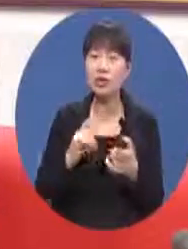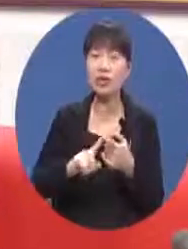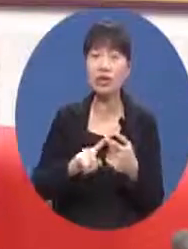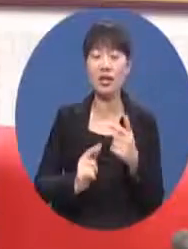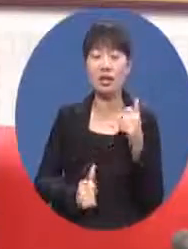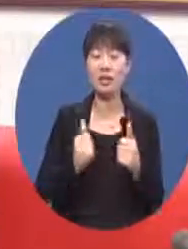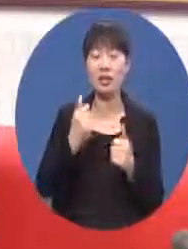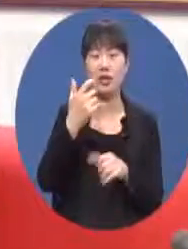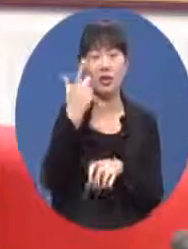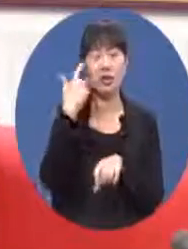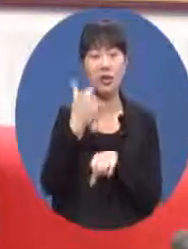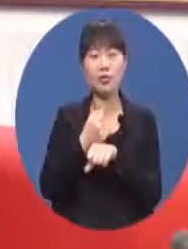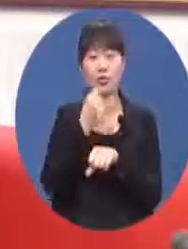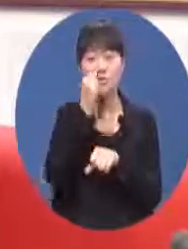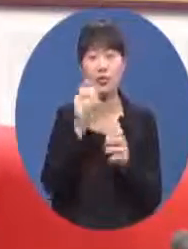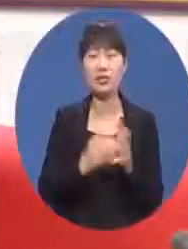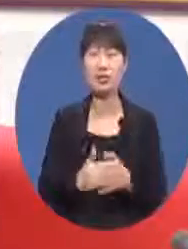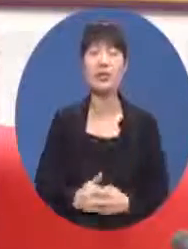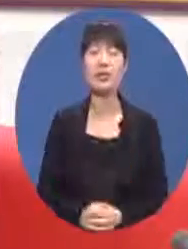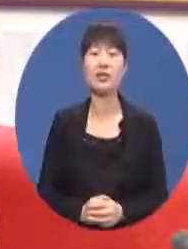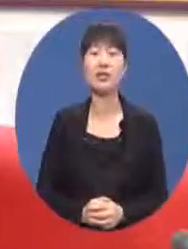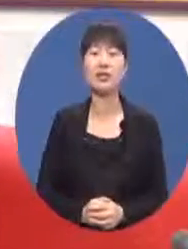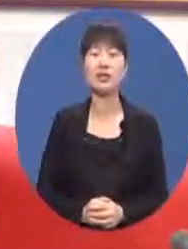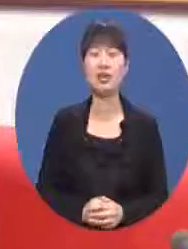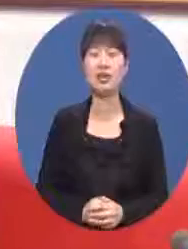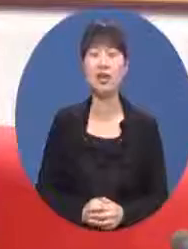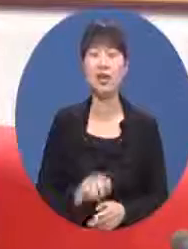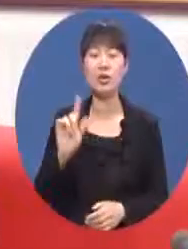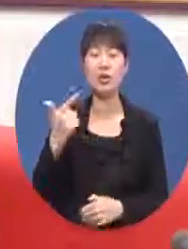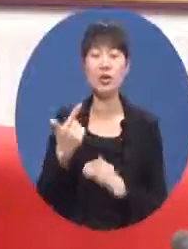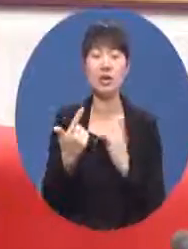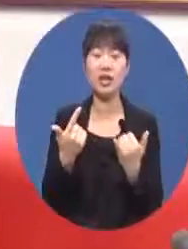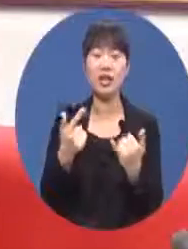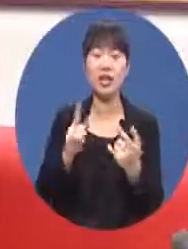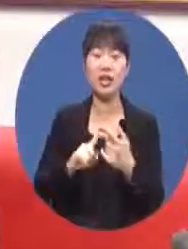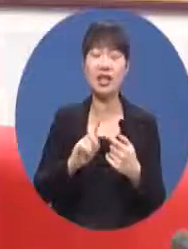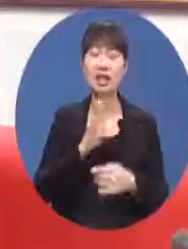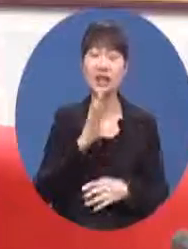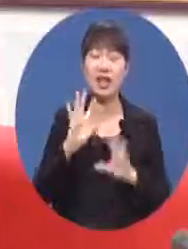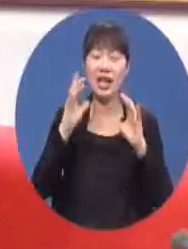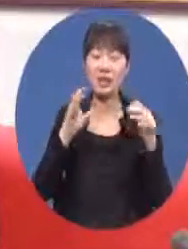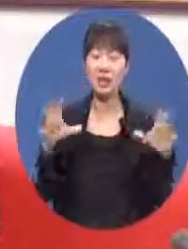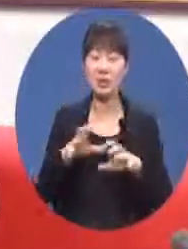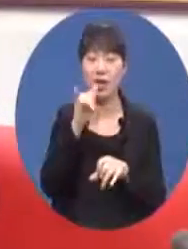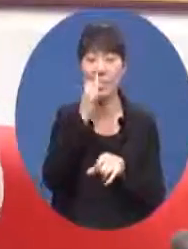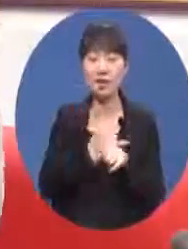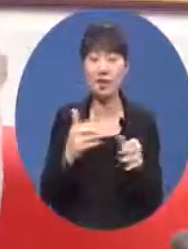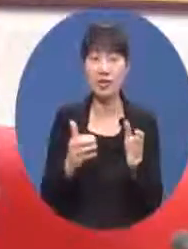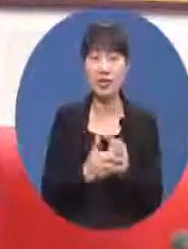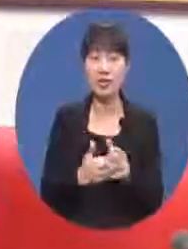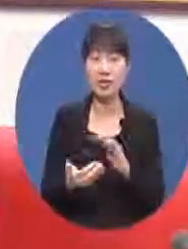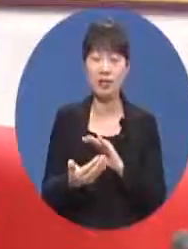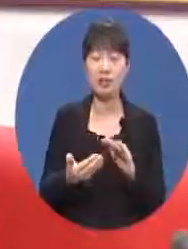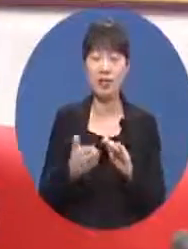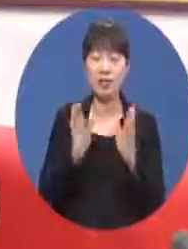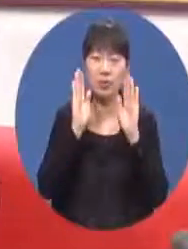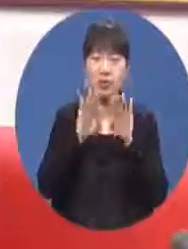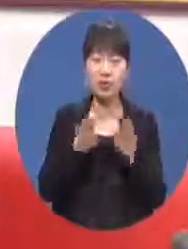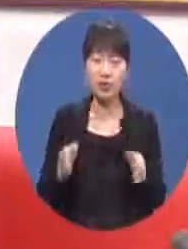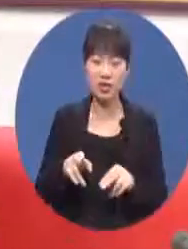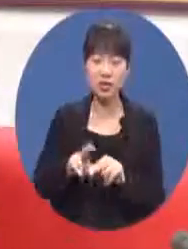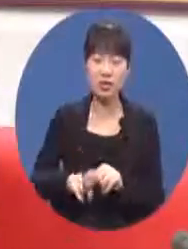실험한 연구가 있어요. 네. 미국에서 한 600명 정도 되는 4세 아이들을 모아놓고 앞에 책상을 하나 놓고